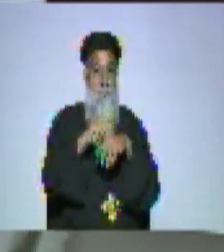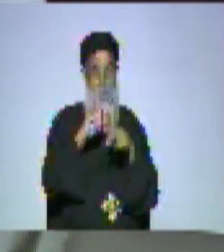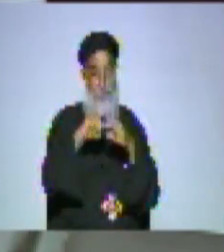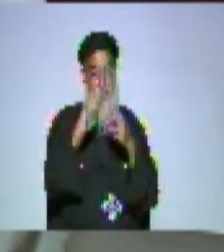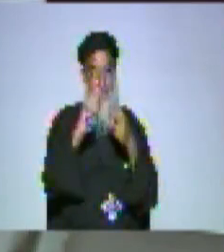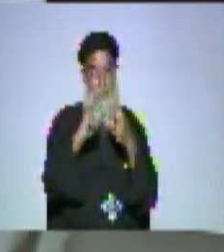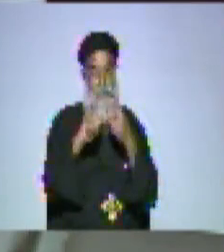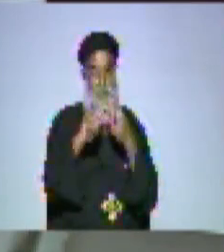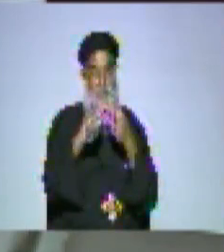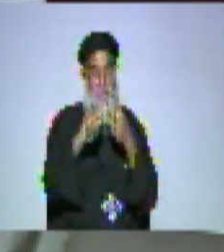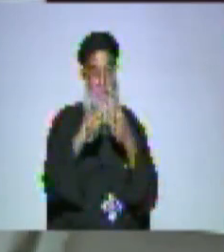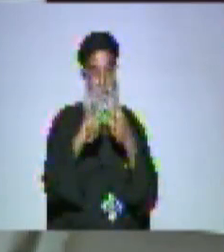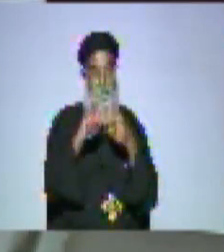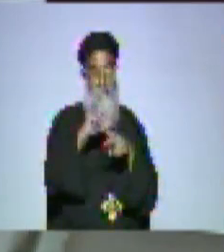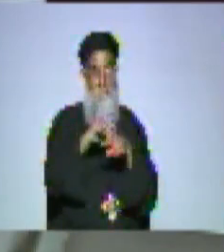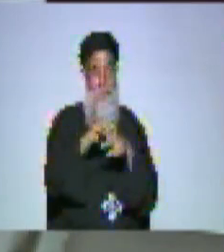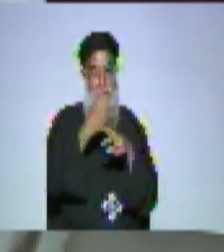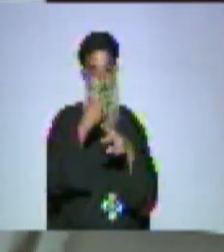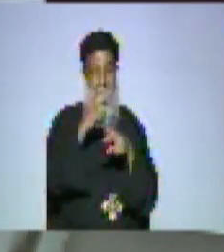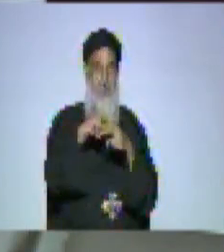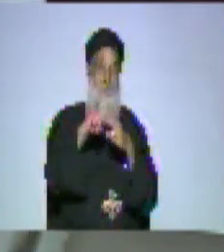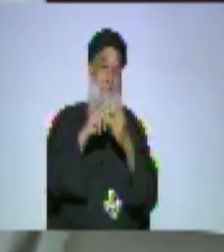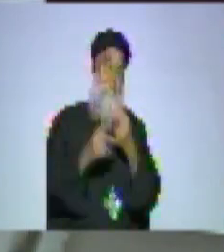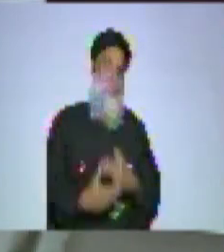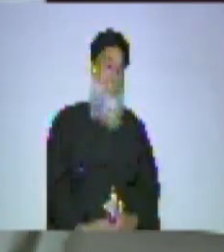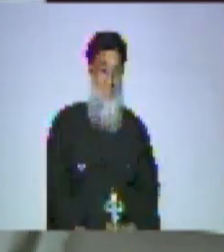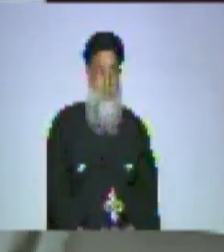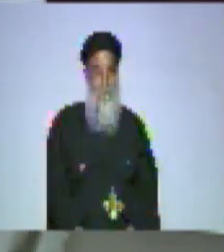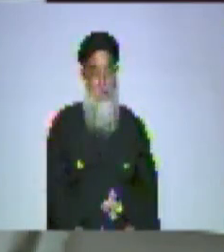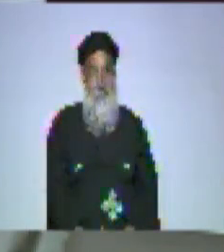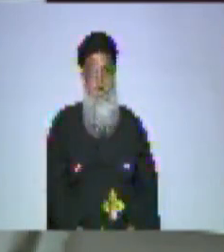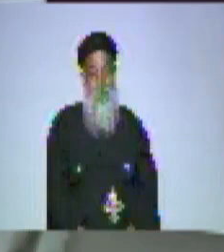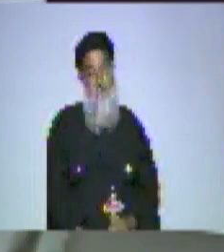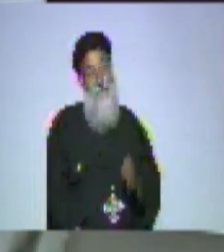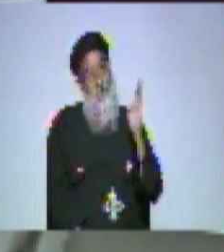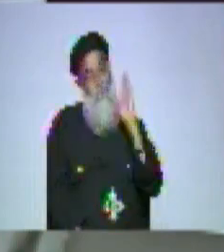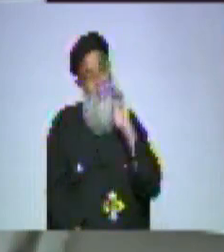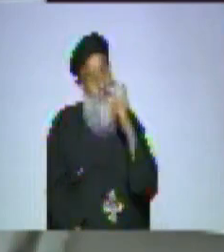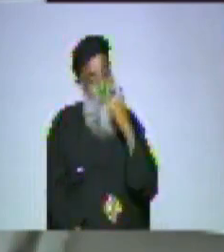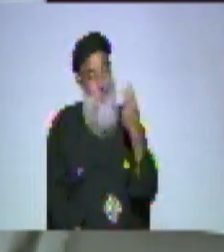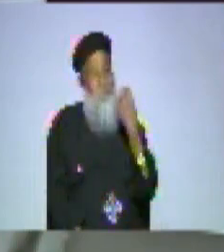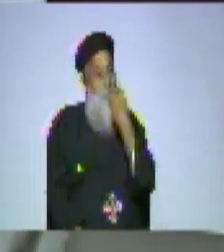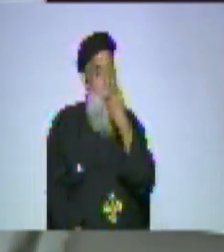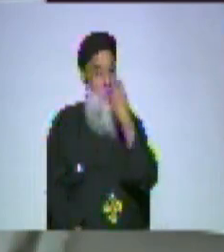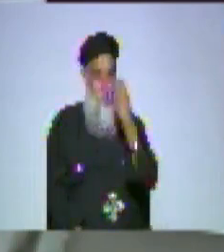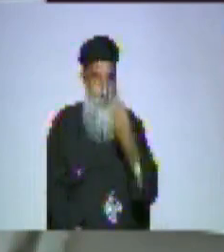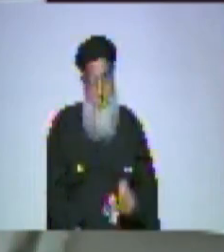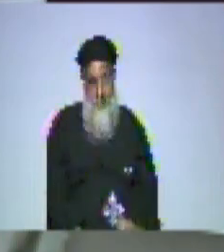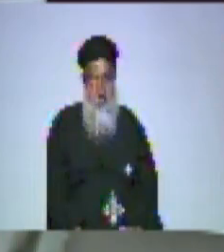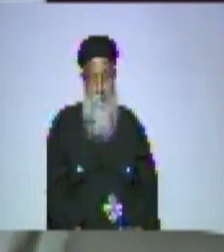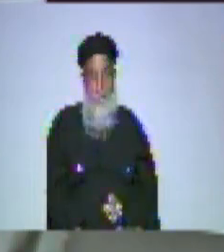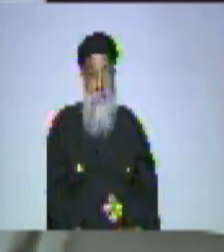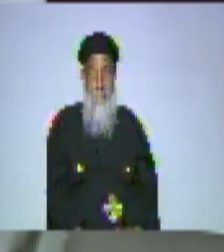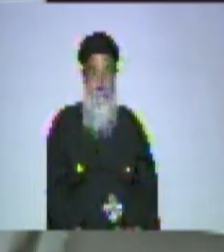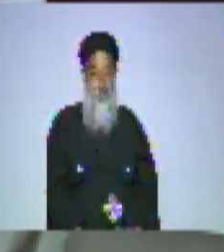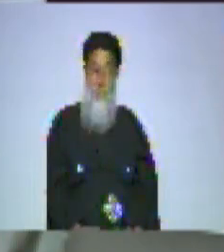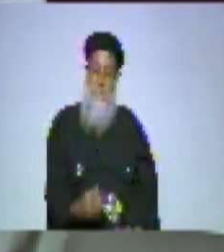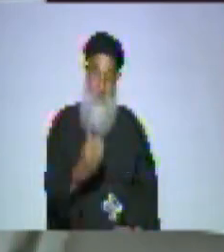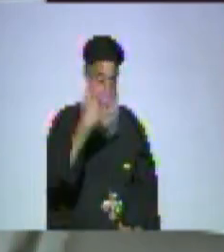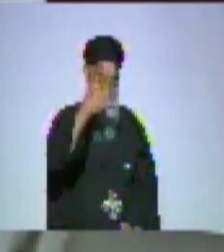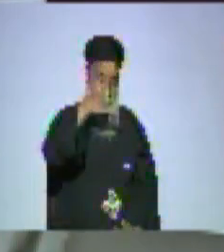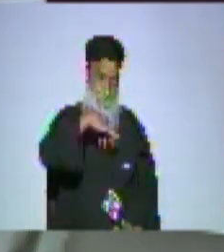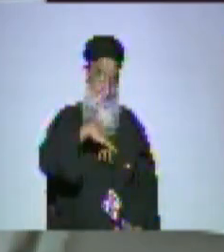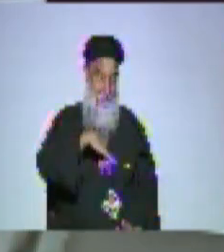وروح فالاثنين مع بعض فالمعنى الروحي جميل ويسري